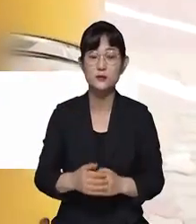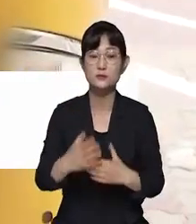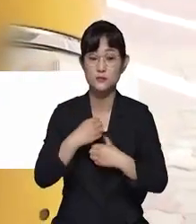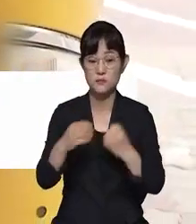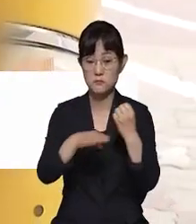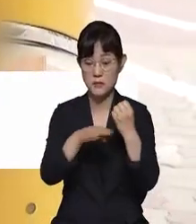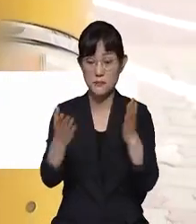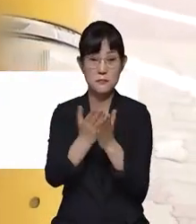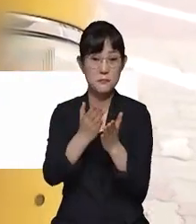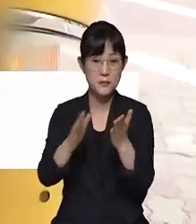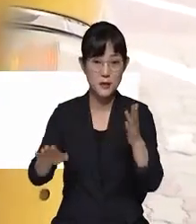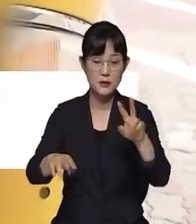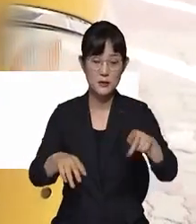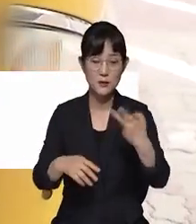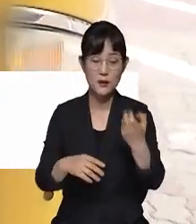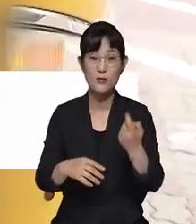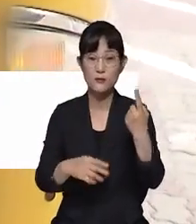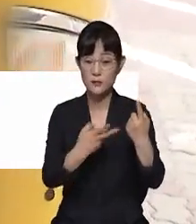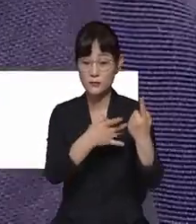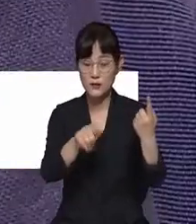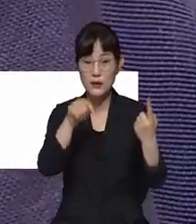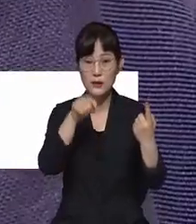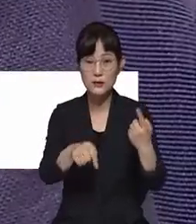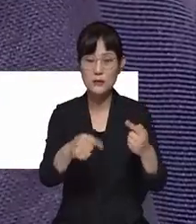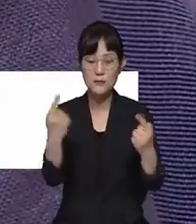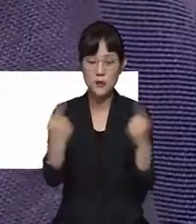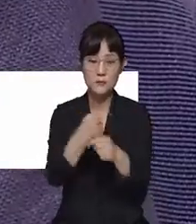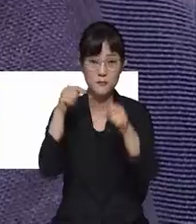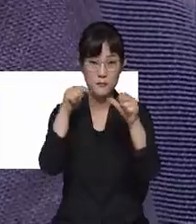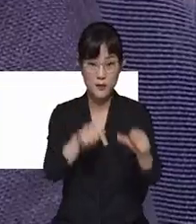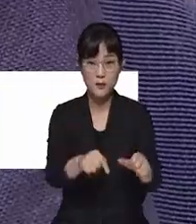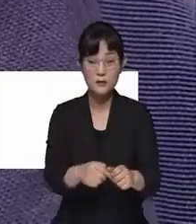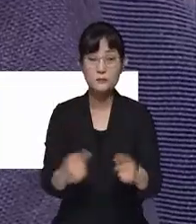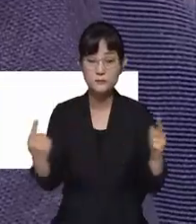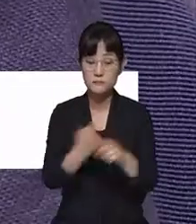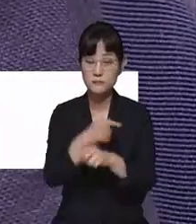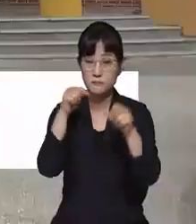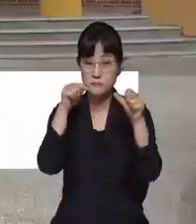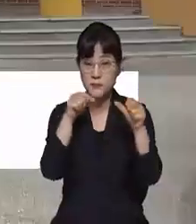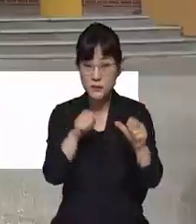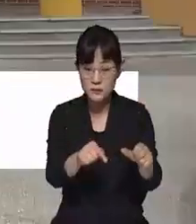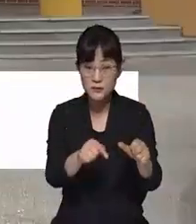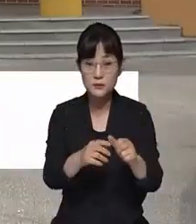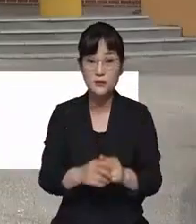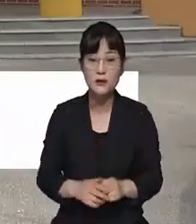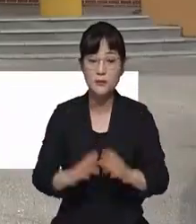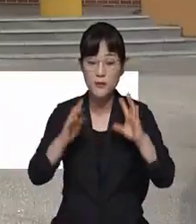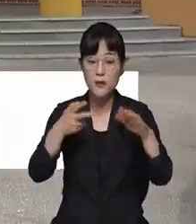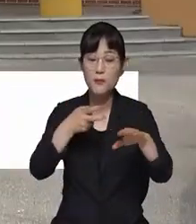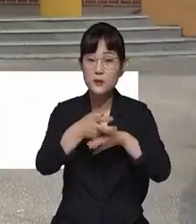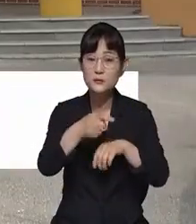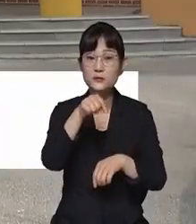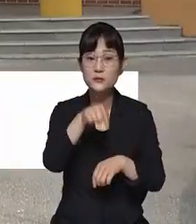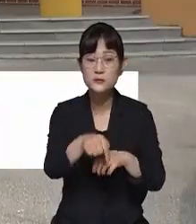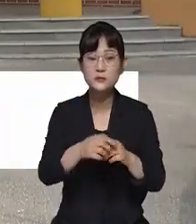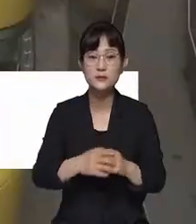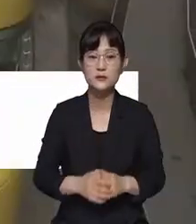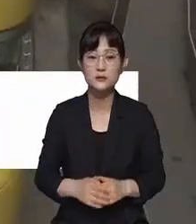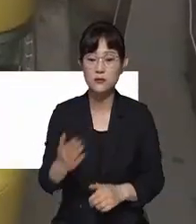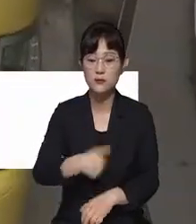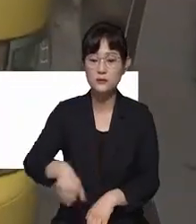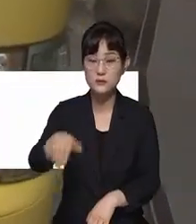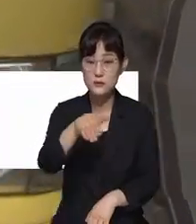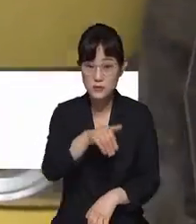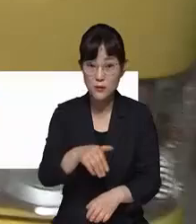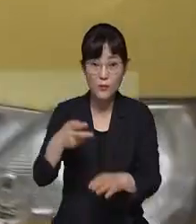등 규정을 어긴 291대에 대해 시정을 통보했습니다. 올해 시정 통보를 받은 어린이 통학버스는 전체